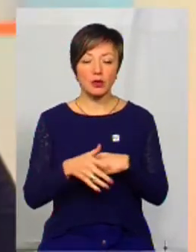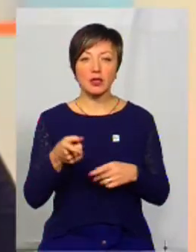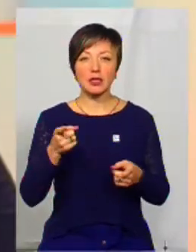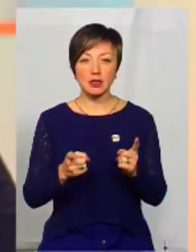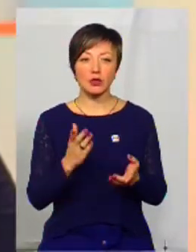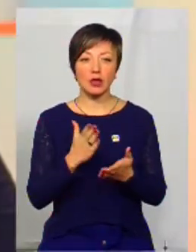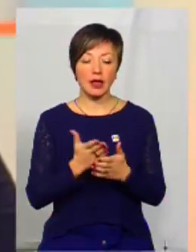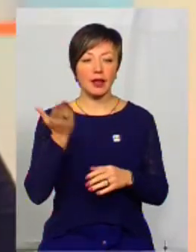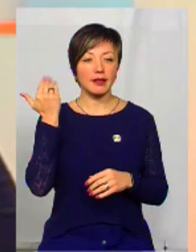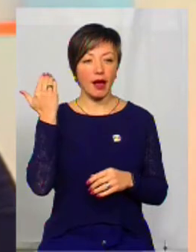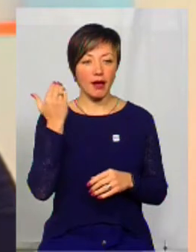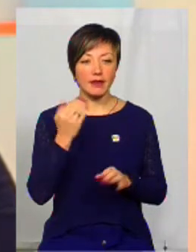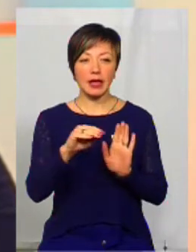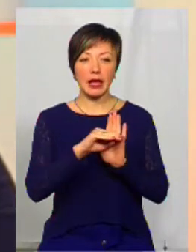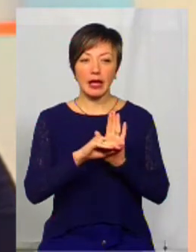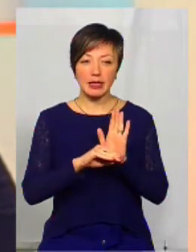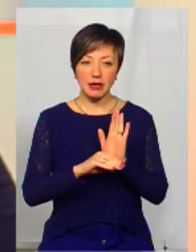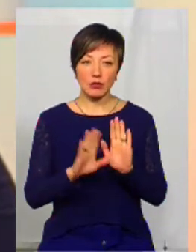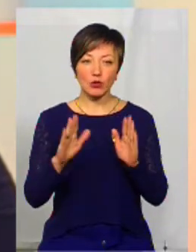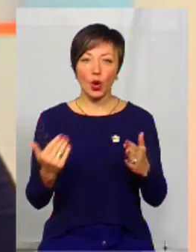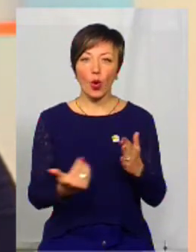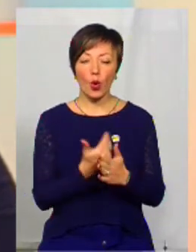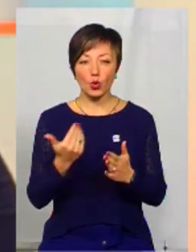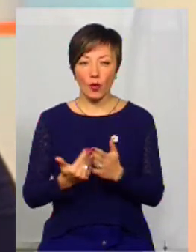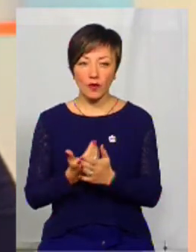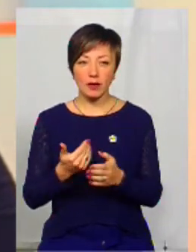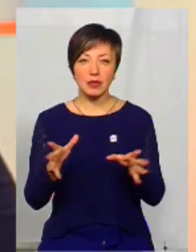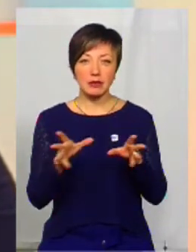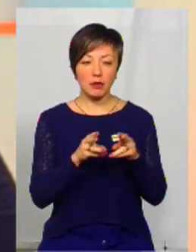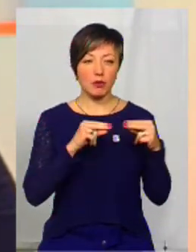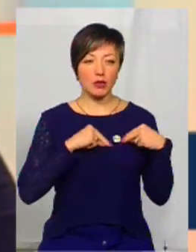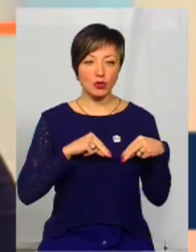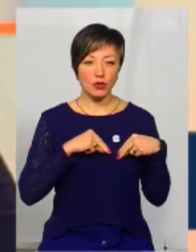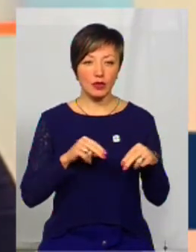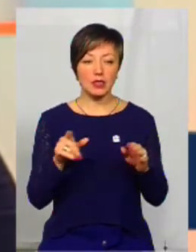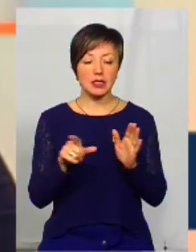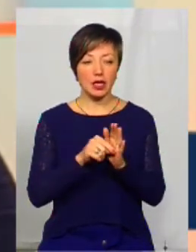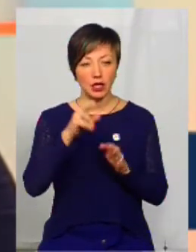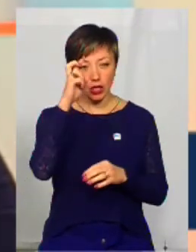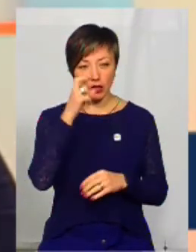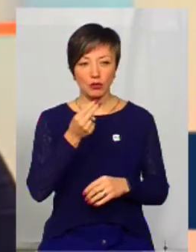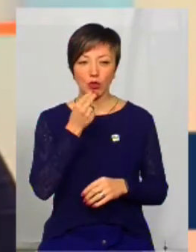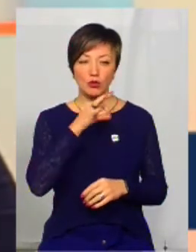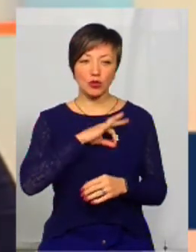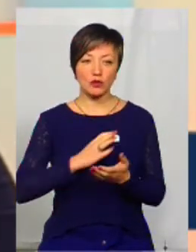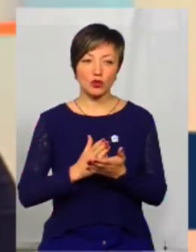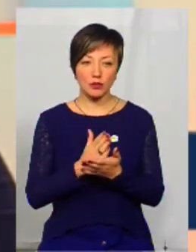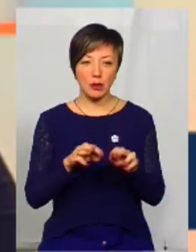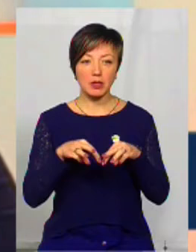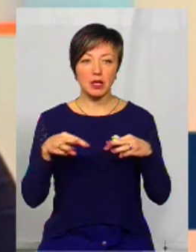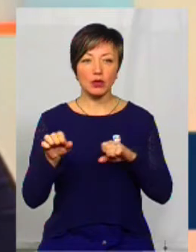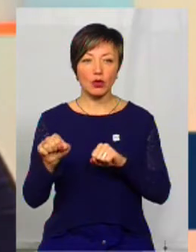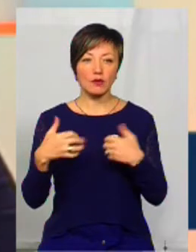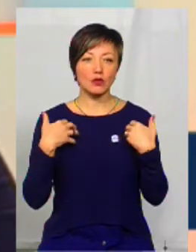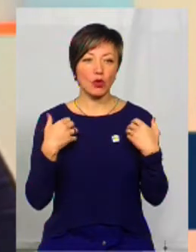що дійсно є вже давні рецепти і буде оновлення, тому що ми співпрацювали разом із Держпродспоживслужбою і з